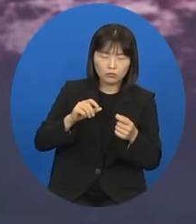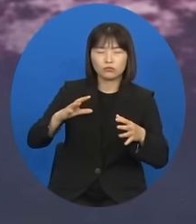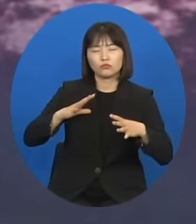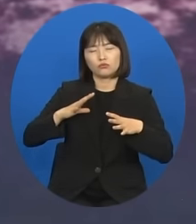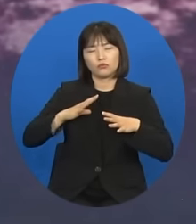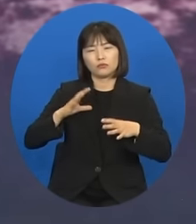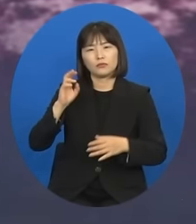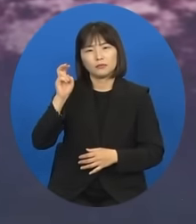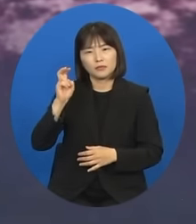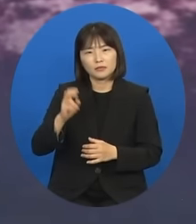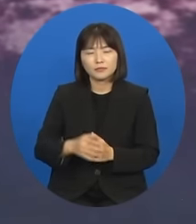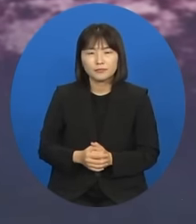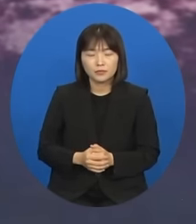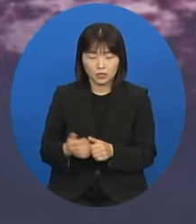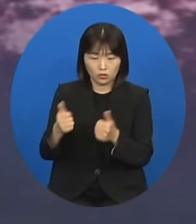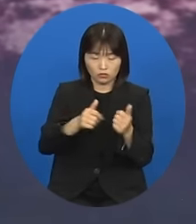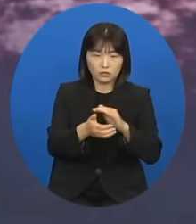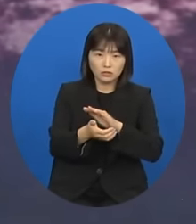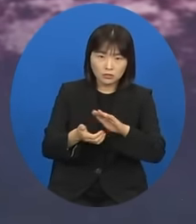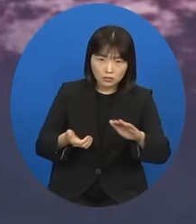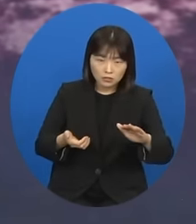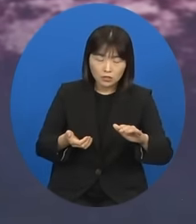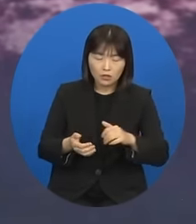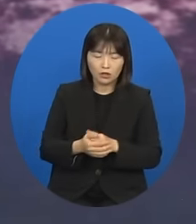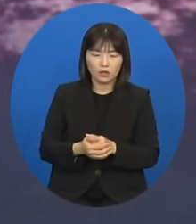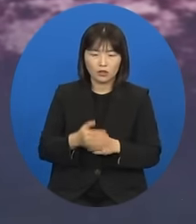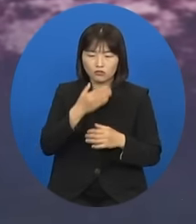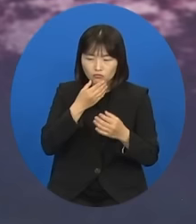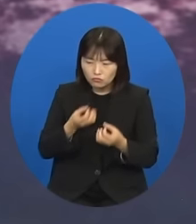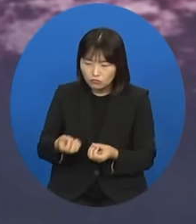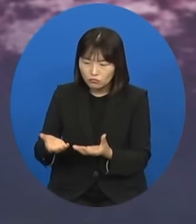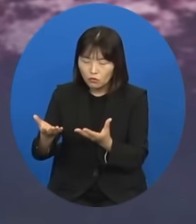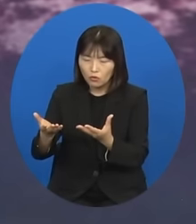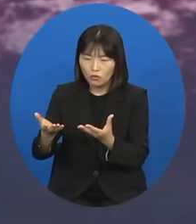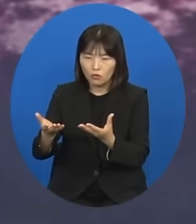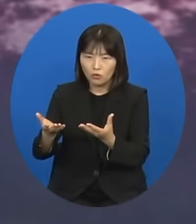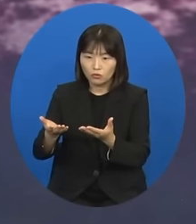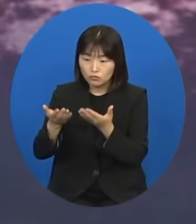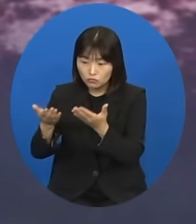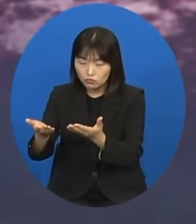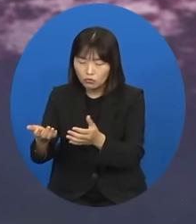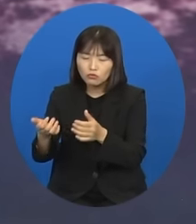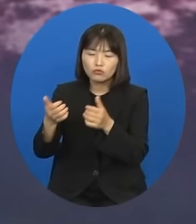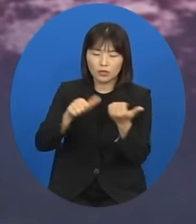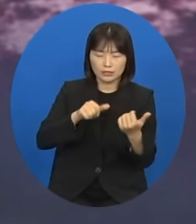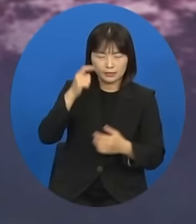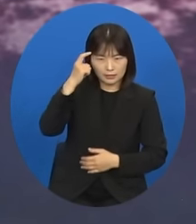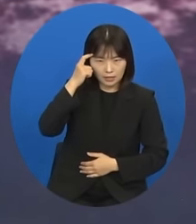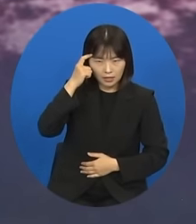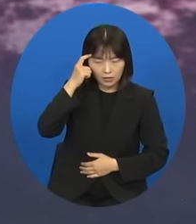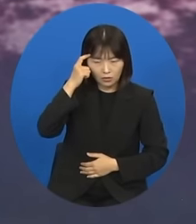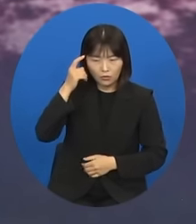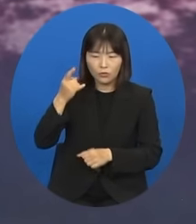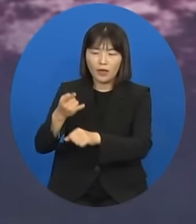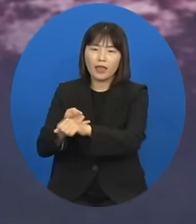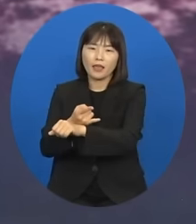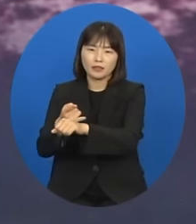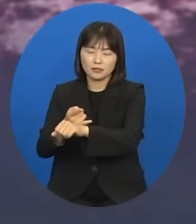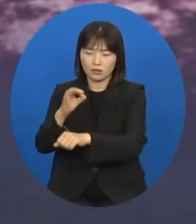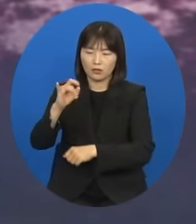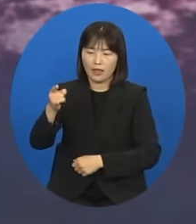같습니다 죽기 전에 자기가 축복을 하고 죽어야 겠다라는 생각을 해서 애를 부릅니다